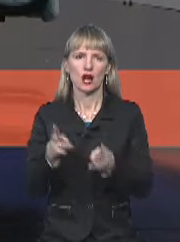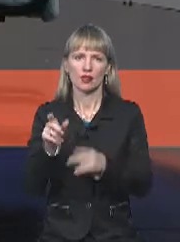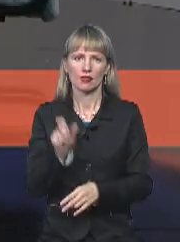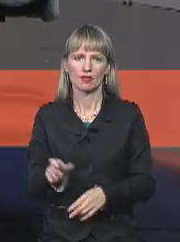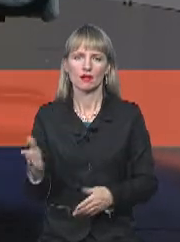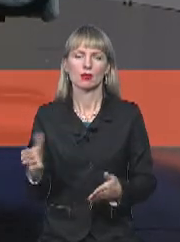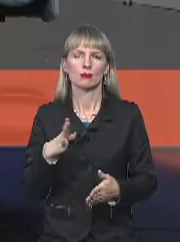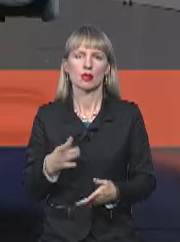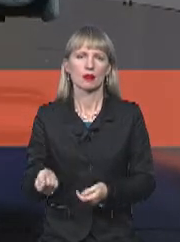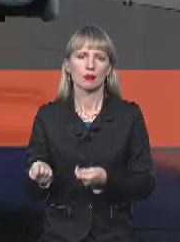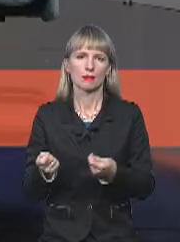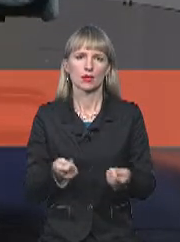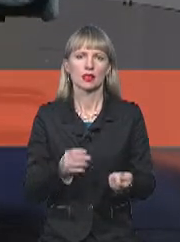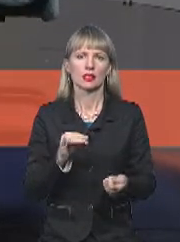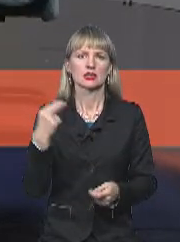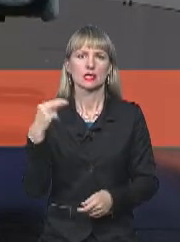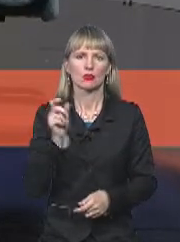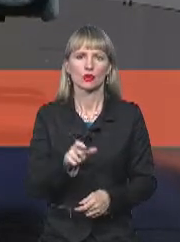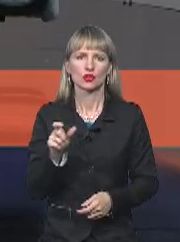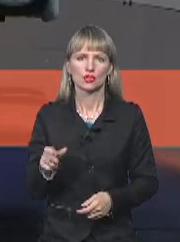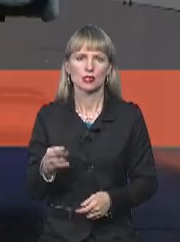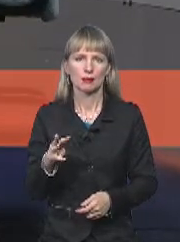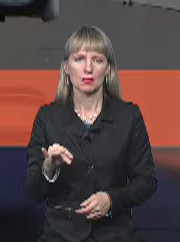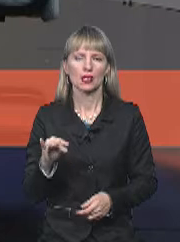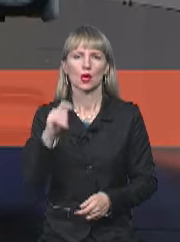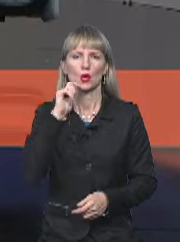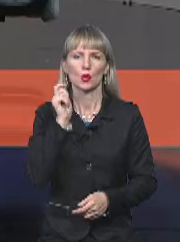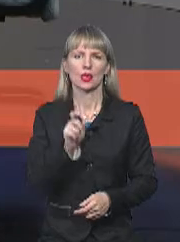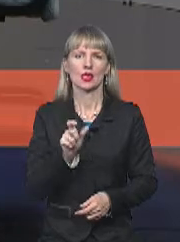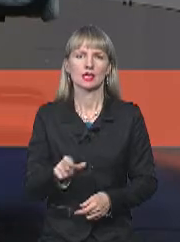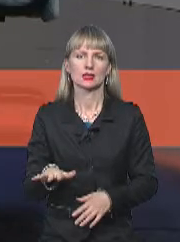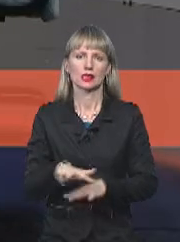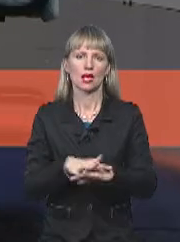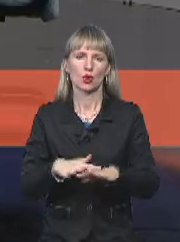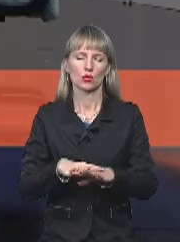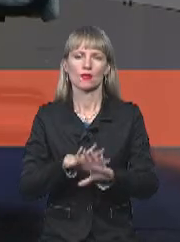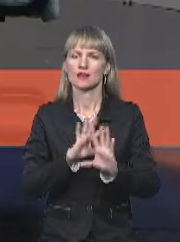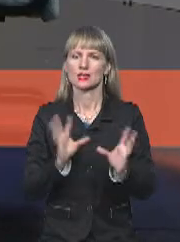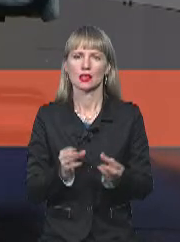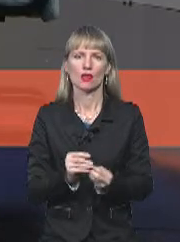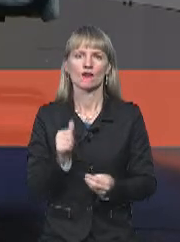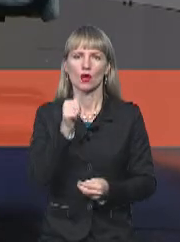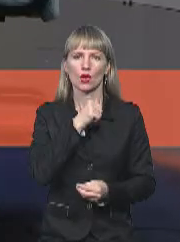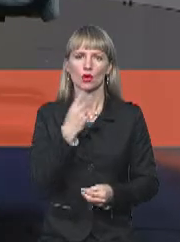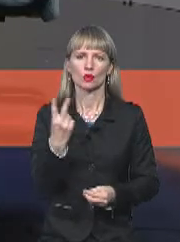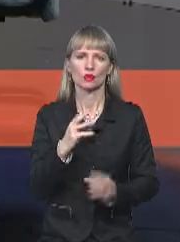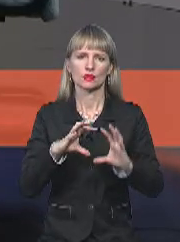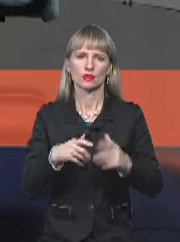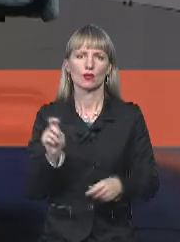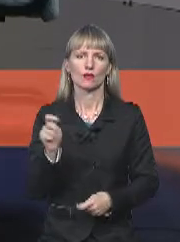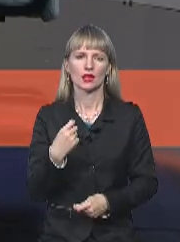були принесені і запоріжцями, і українським народом в цілому в роки Другої світової